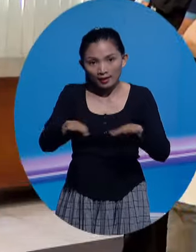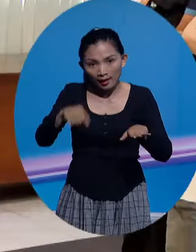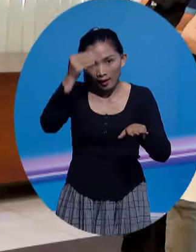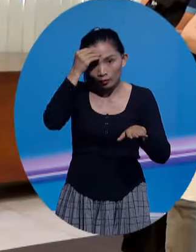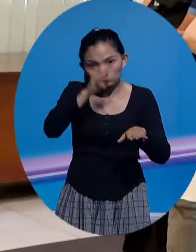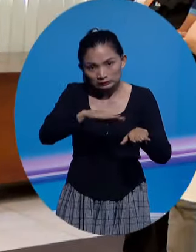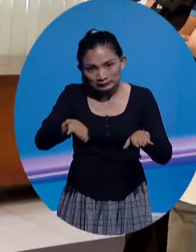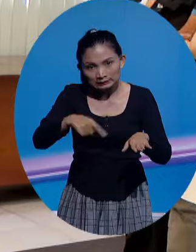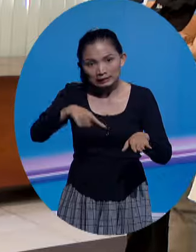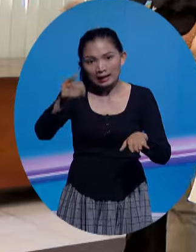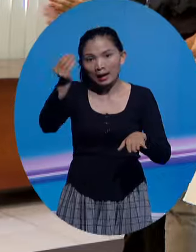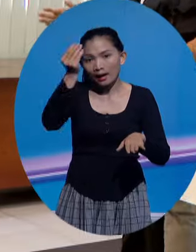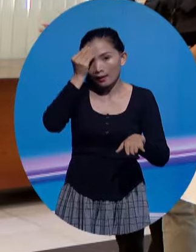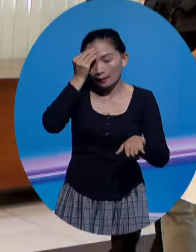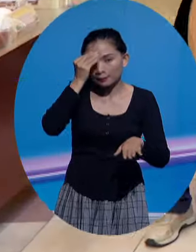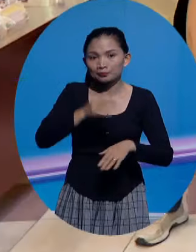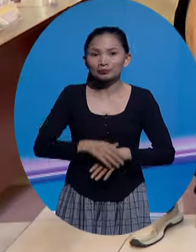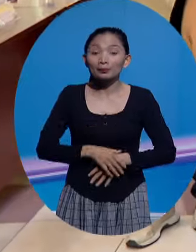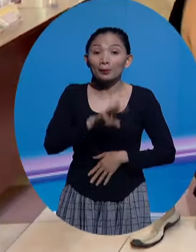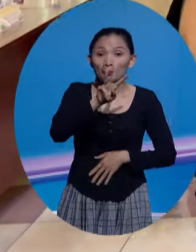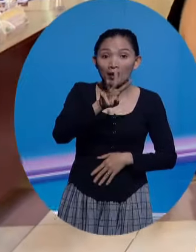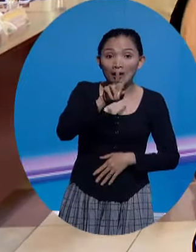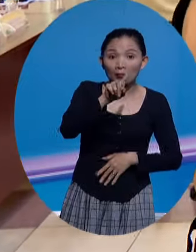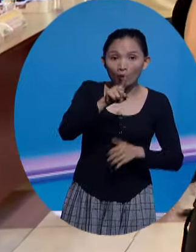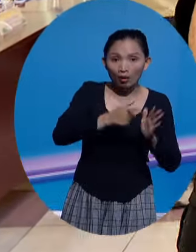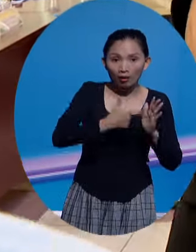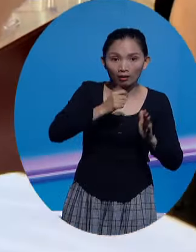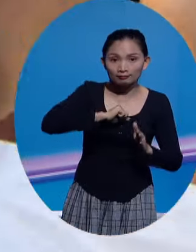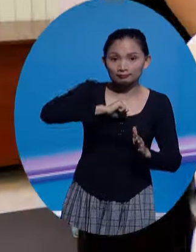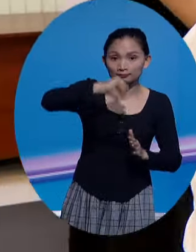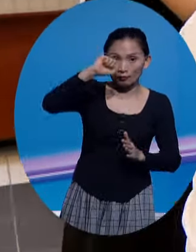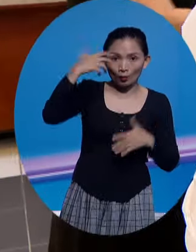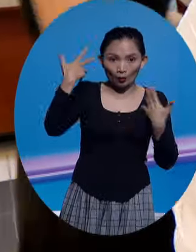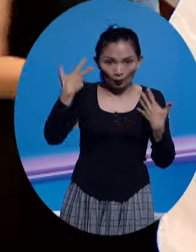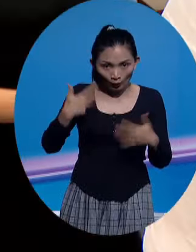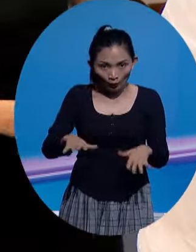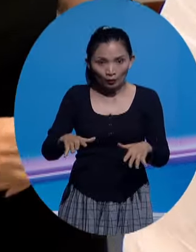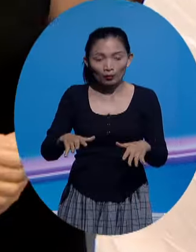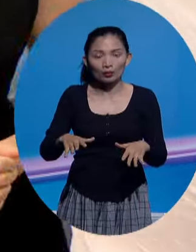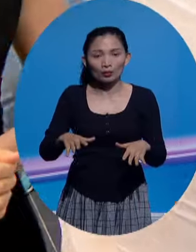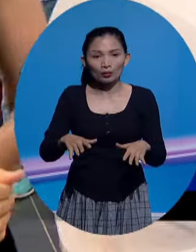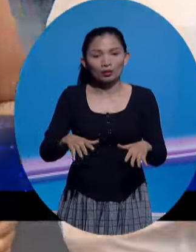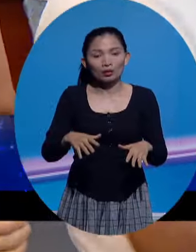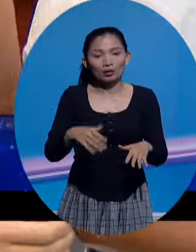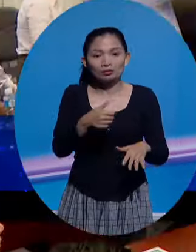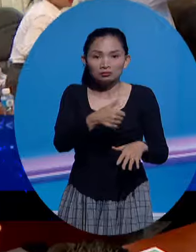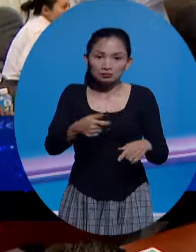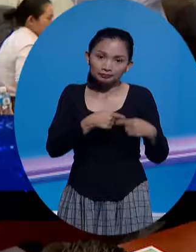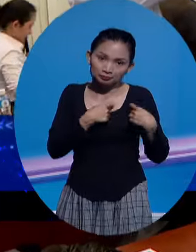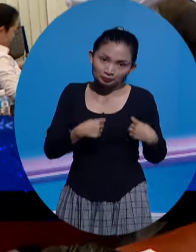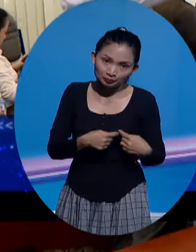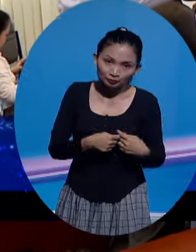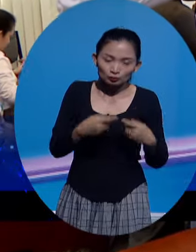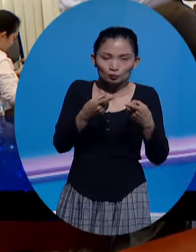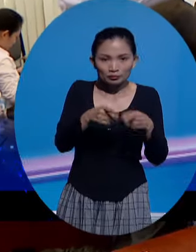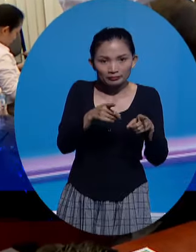trải qua 31 lần tổ chức thành công, nhận được sự ủng hộ của hàng ngàn mạnh thường quân là các doanh nhân, các tổ chức, doanh nghiệp đã giúp đỡ được